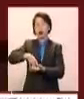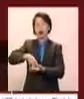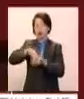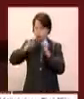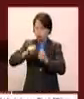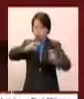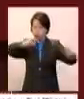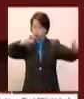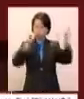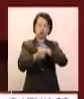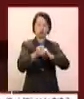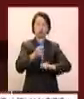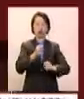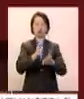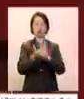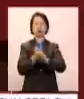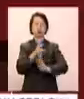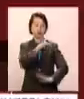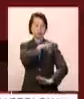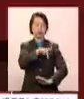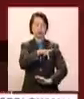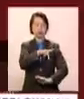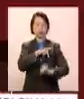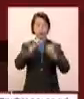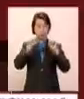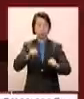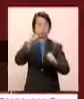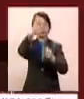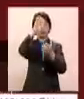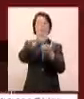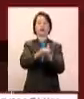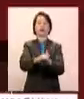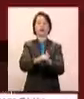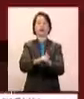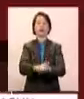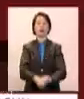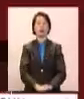kepada personaliti yang boleh percaya.